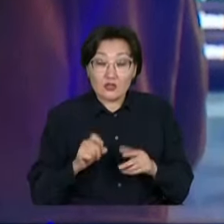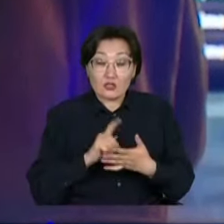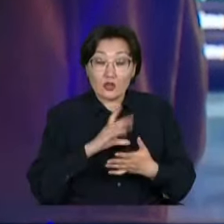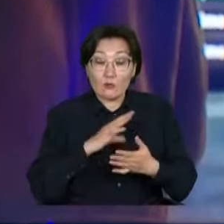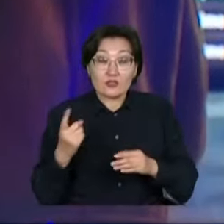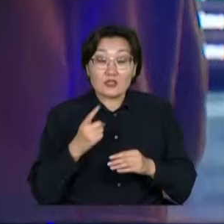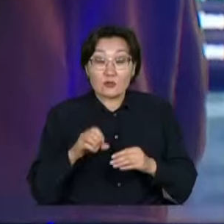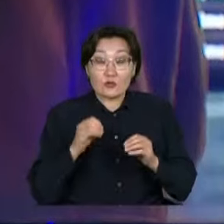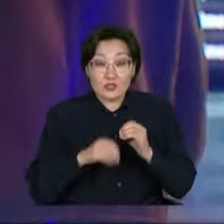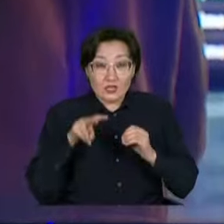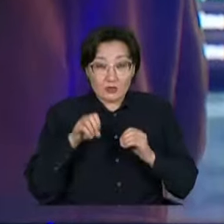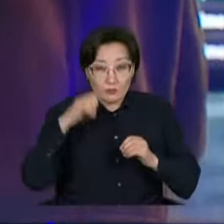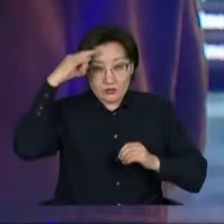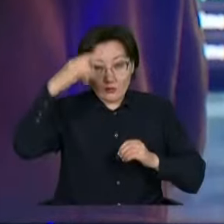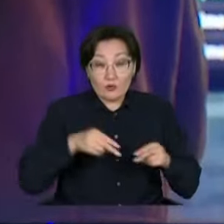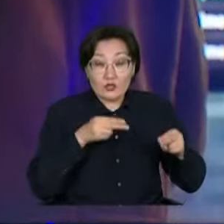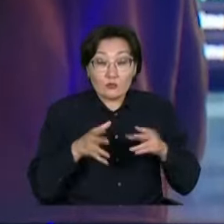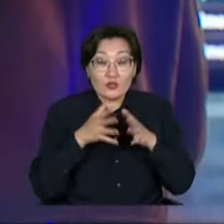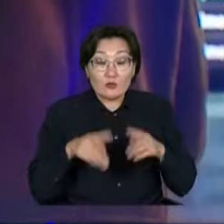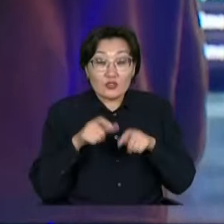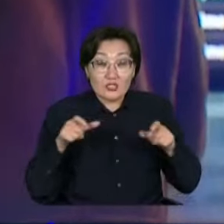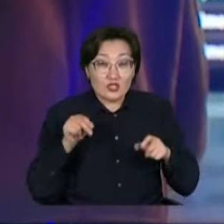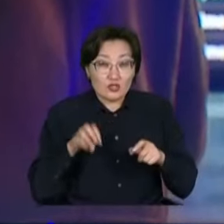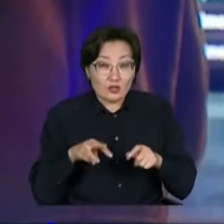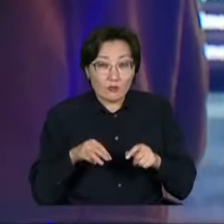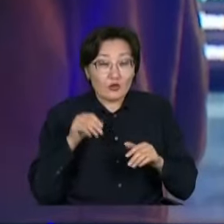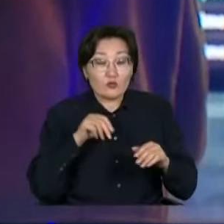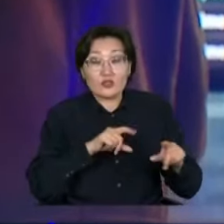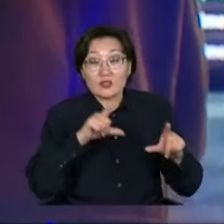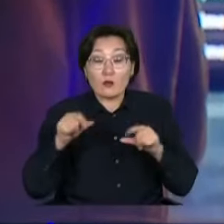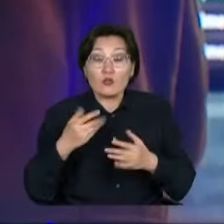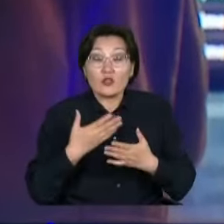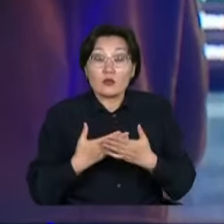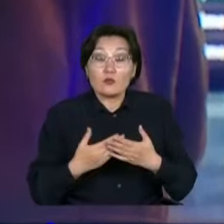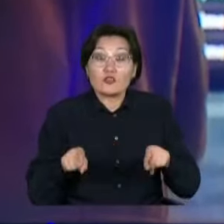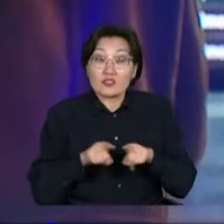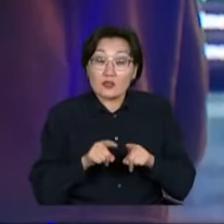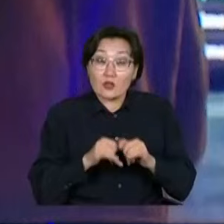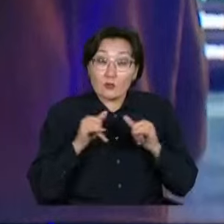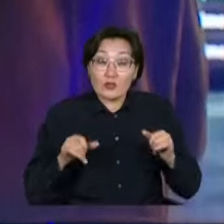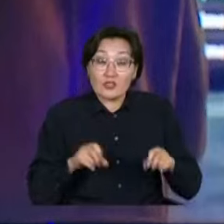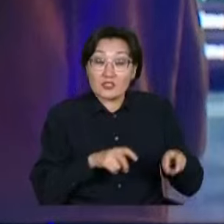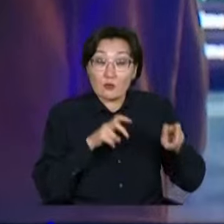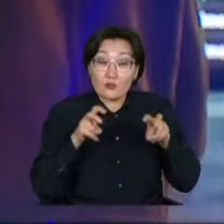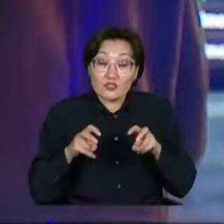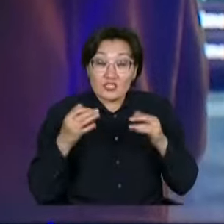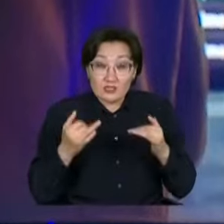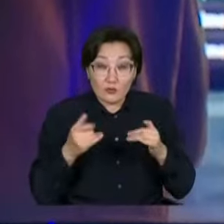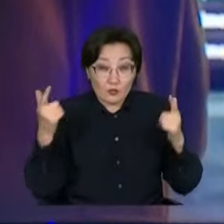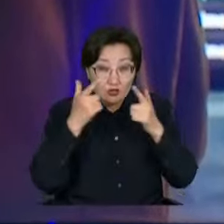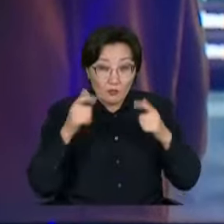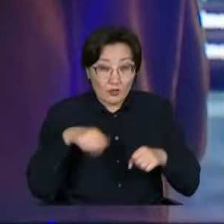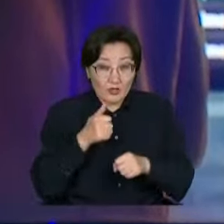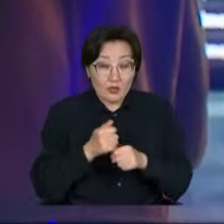Впервые за 10 лет в Казахстан прибыло больше людей, чем убыло. О положительной динамике миграционного потока сегодня сообщил